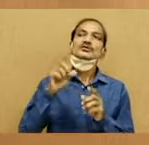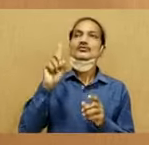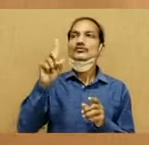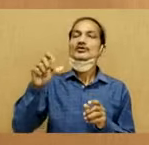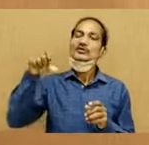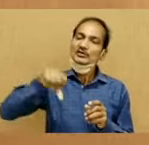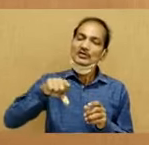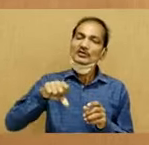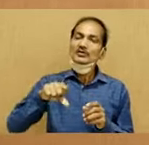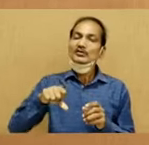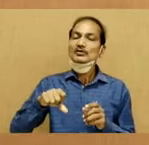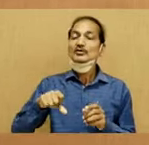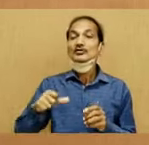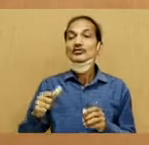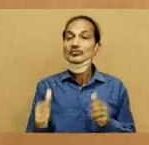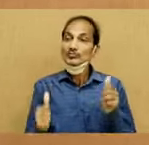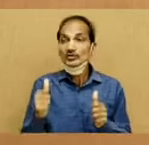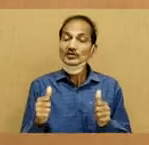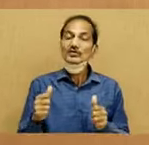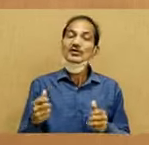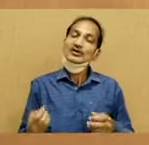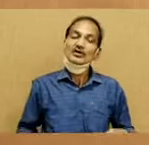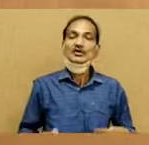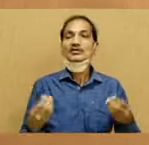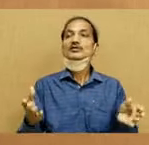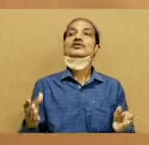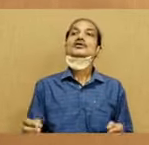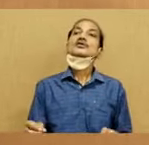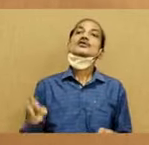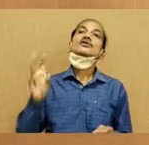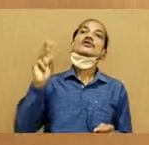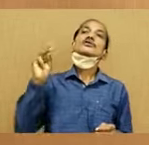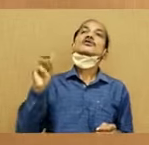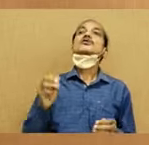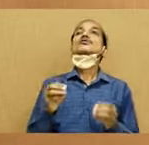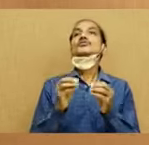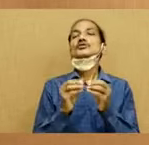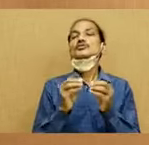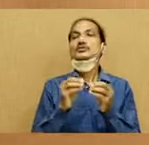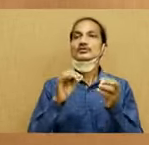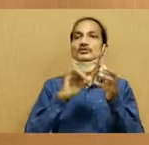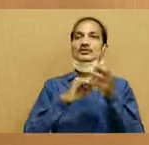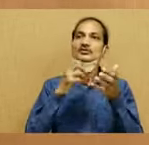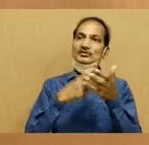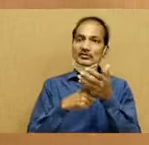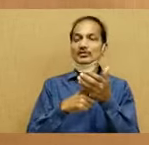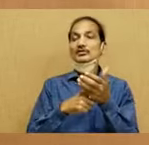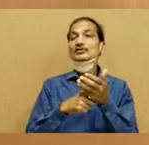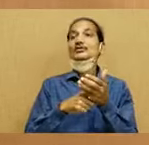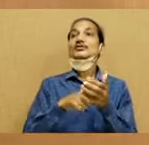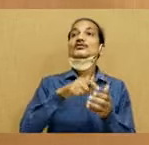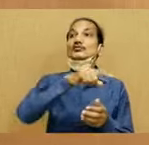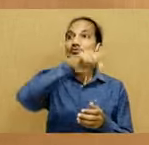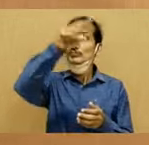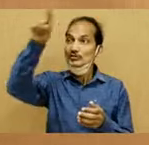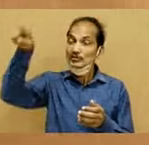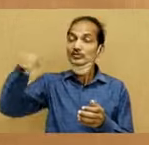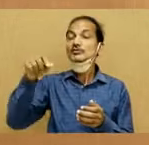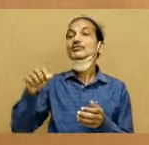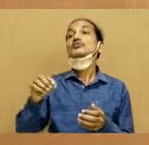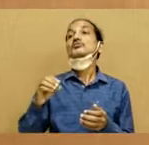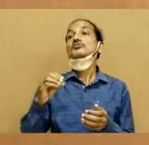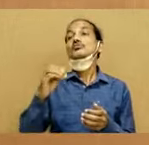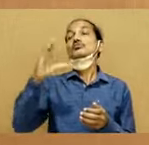ତୃତୀୟ ଖବର ଆଜିର, ଭୁବନେଶ୍ୱର ମହାନଗର ନିଗମ ଅଞ୍ଚଳରେ ଅଧିକ ସଂଖ୍ୟକ କୋଭିଡ୍ ରୋଗୀ, ଏହି